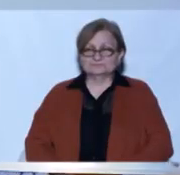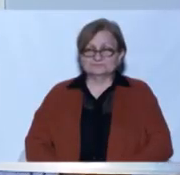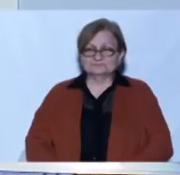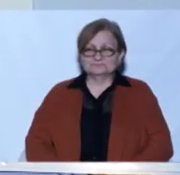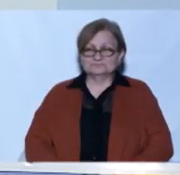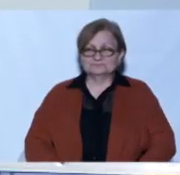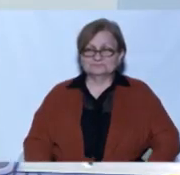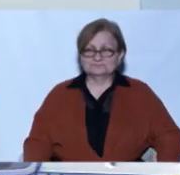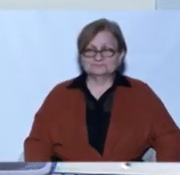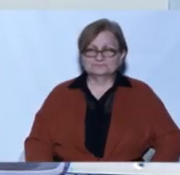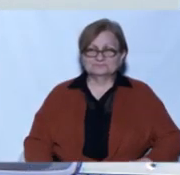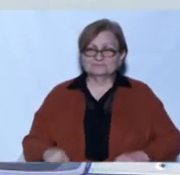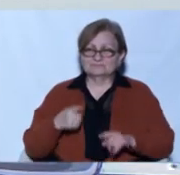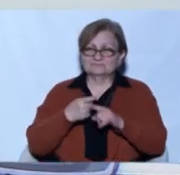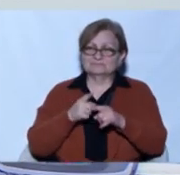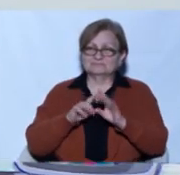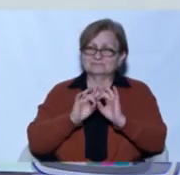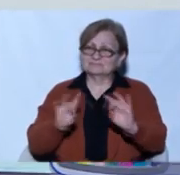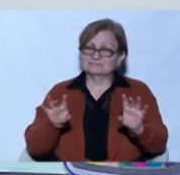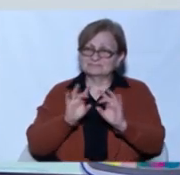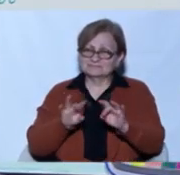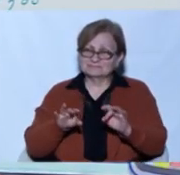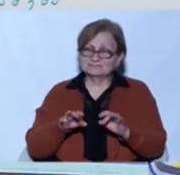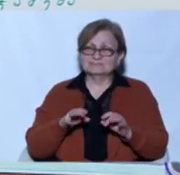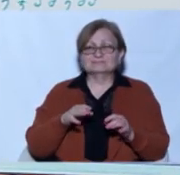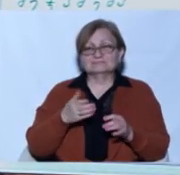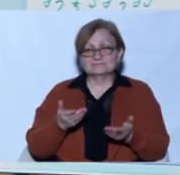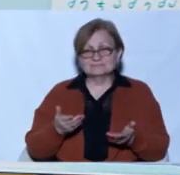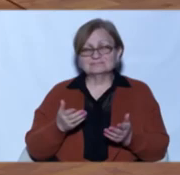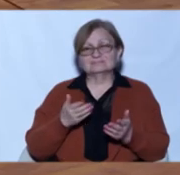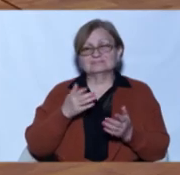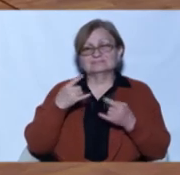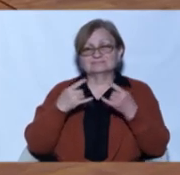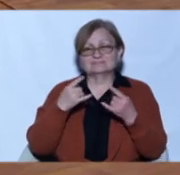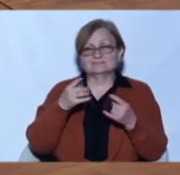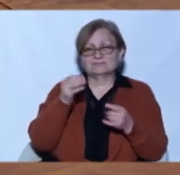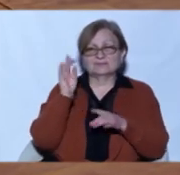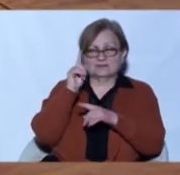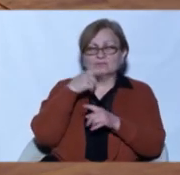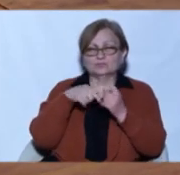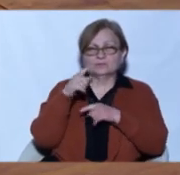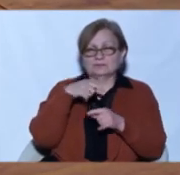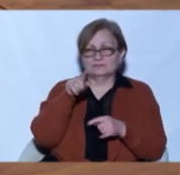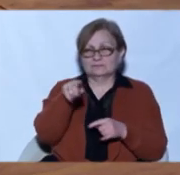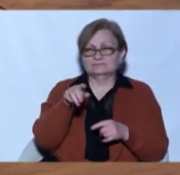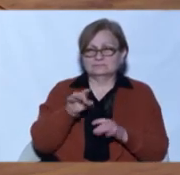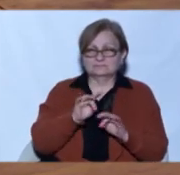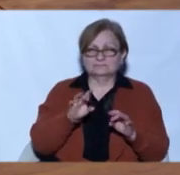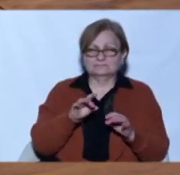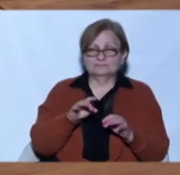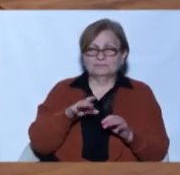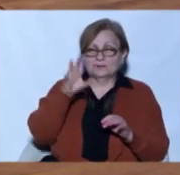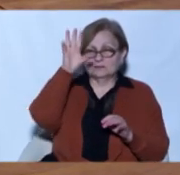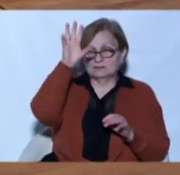ეს მაჩვენებელი არის მოთხრობა და მხატვრული ფილმი. როგორც გითხარით, ამას კიდევ დაუბრუნდებით. ცხადია,